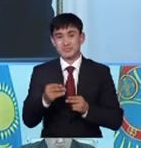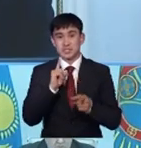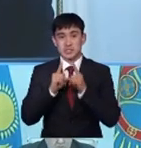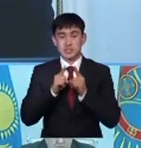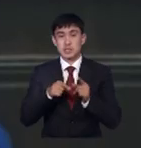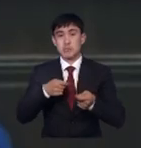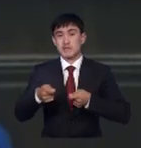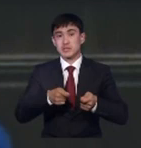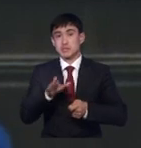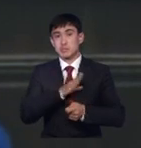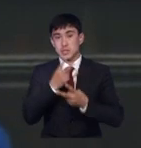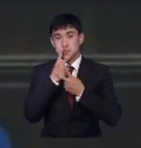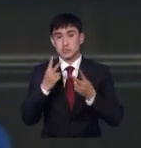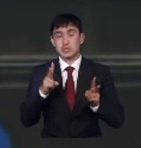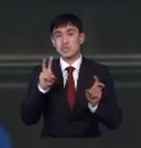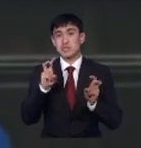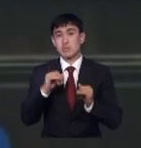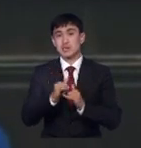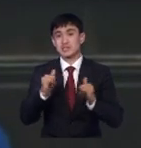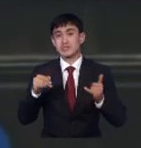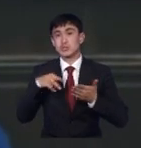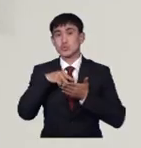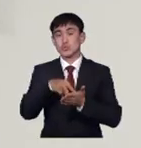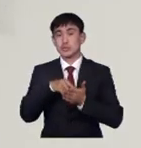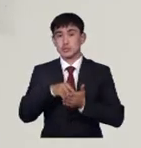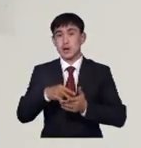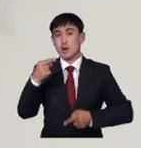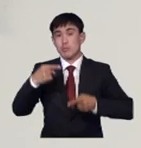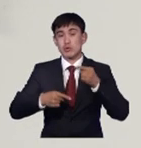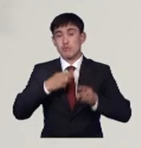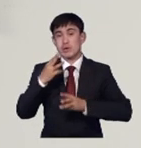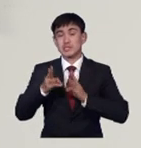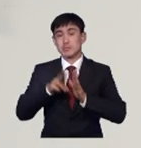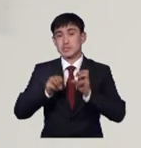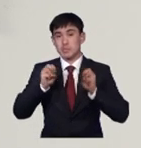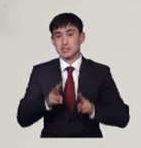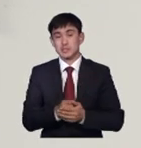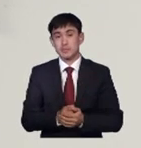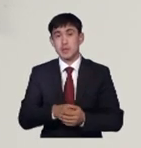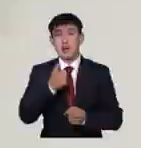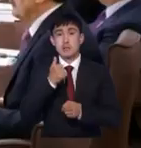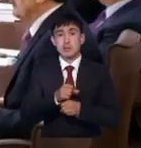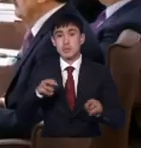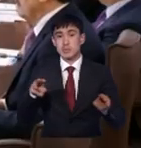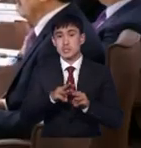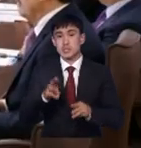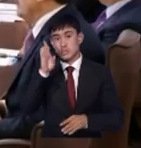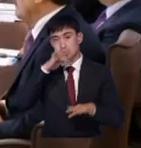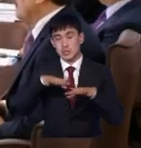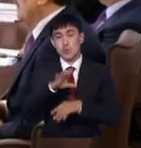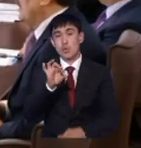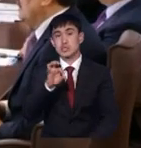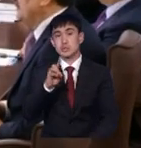на заседании правительства были рассмотрены темы развития туризма и противопожарной безопасности. Премьер-министр